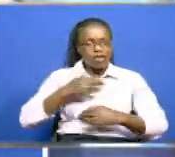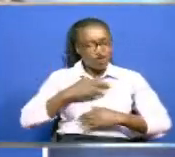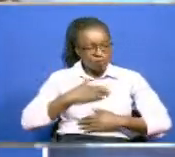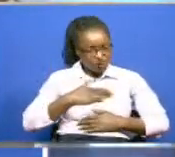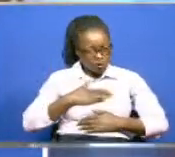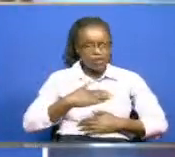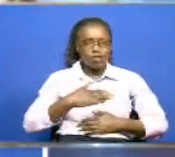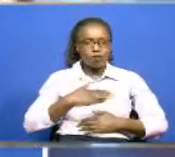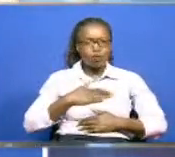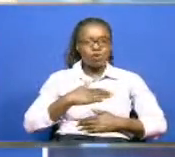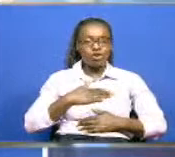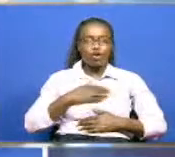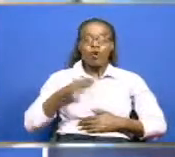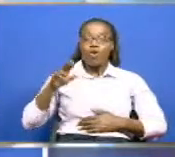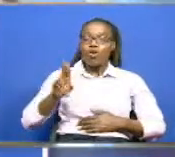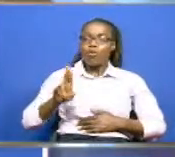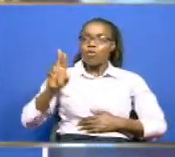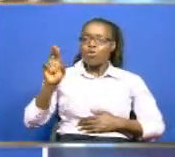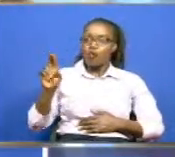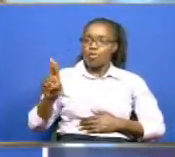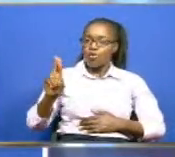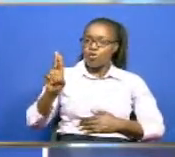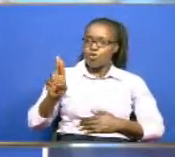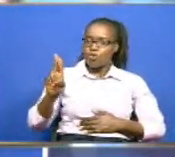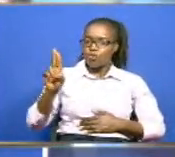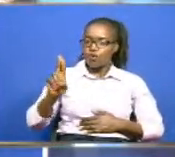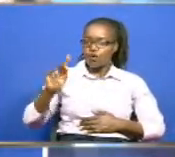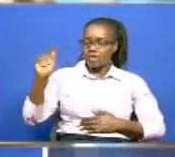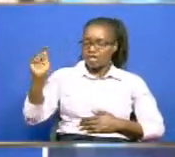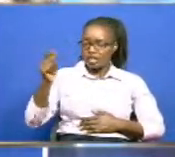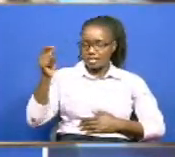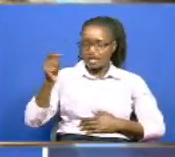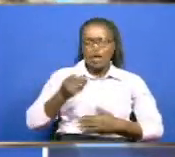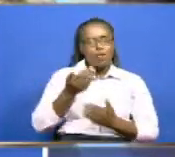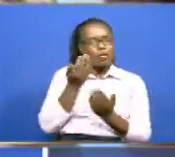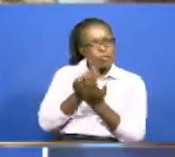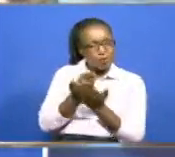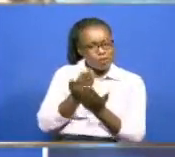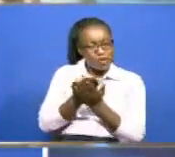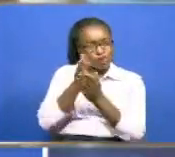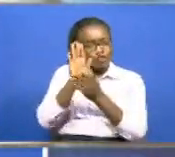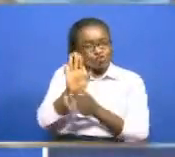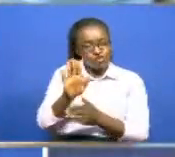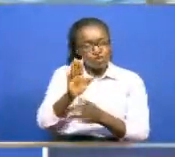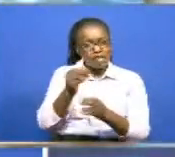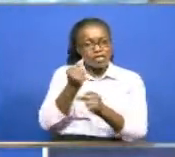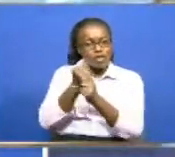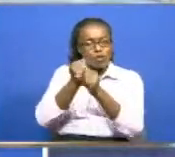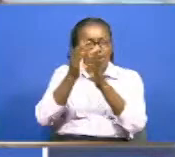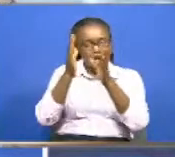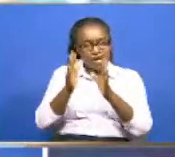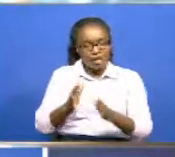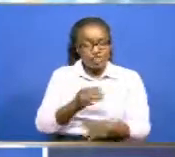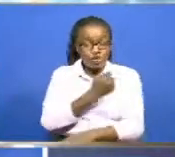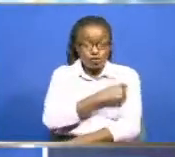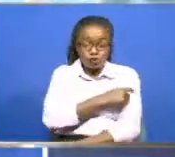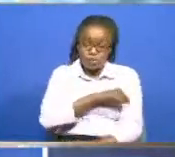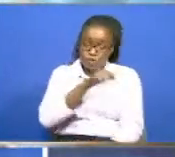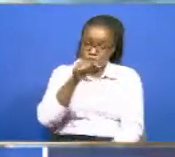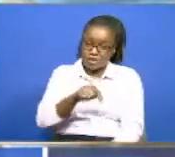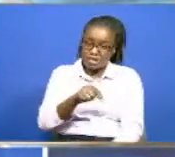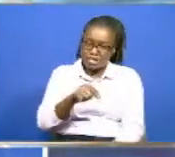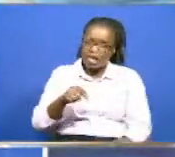Uhuru Kenyatta, yes. We beseech you as the workers of Kenyatta National Hospital, yes. To look into our